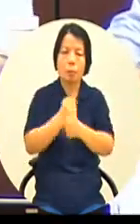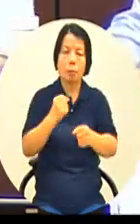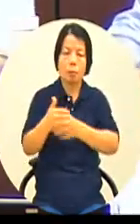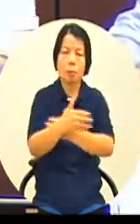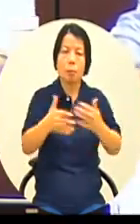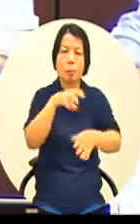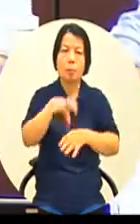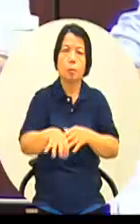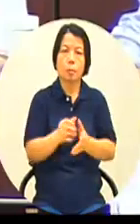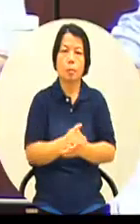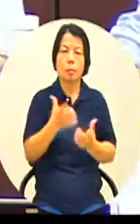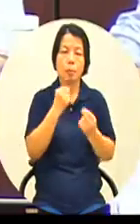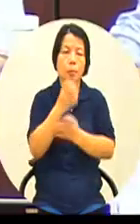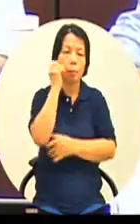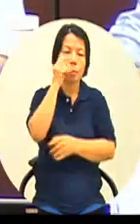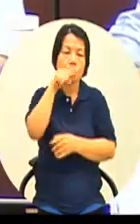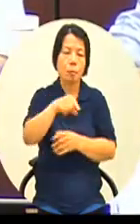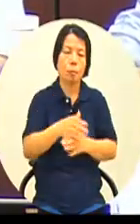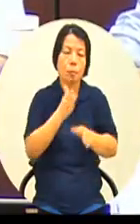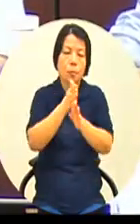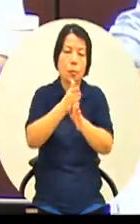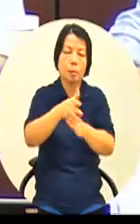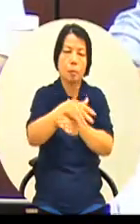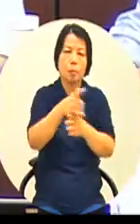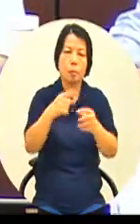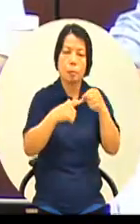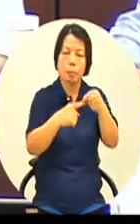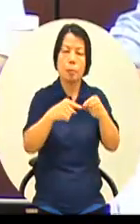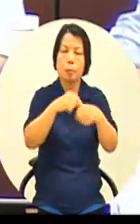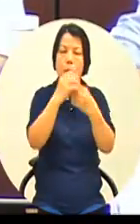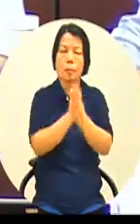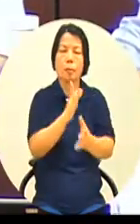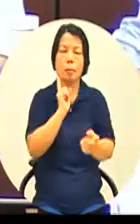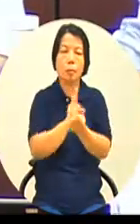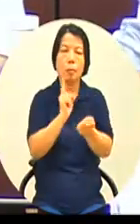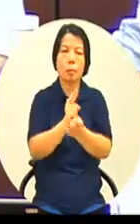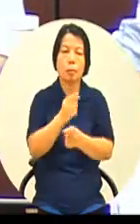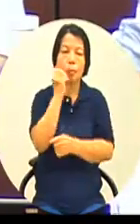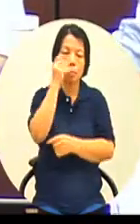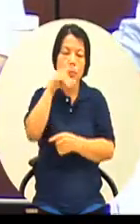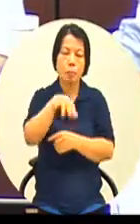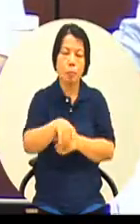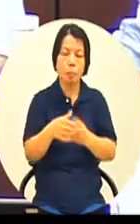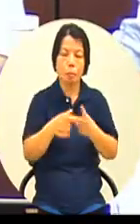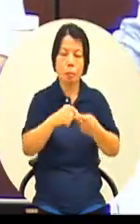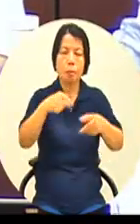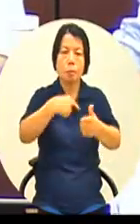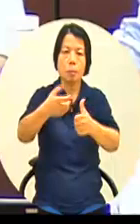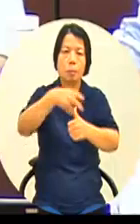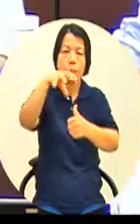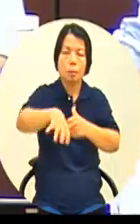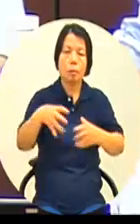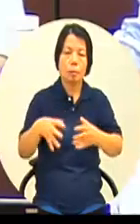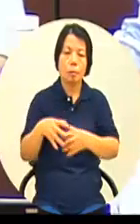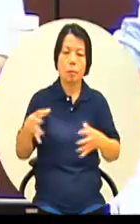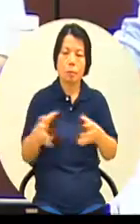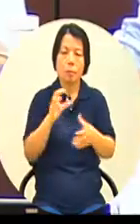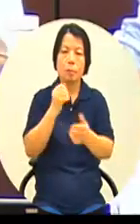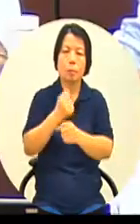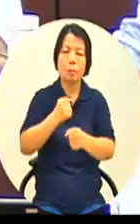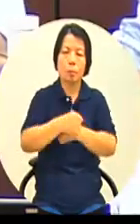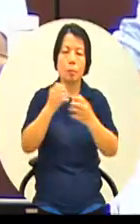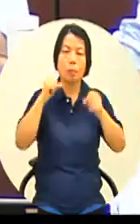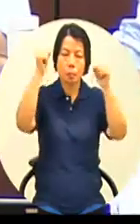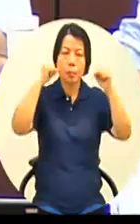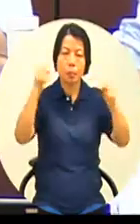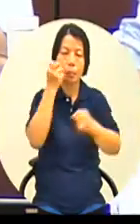层的这个观光巴士，这就是一个交通上的一个对观光的思考。另外教育局我们也跟他们合作这个运动观光。